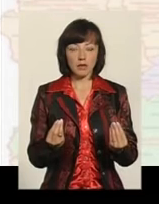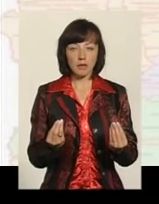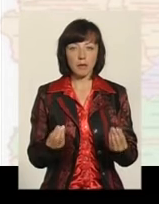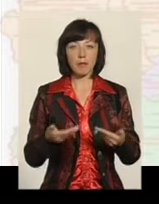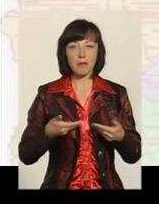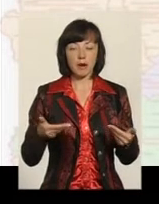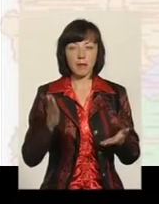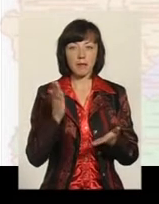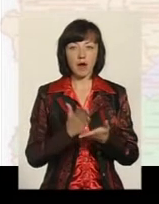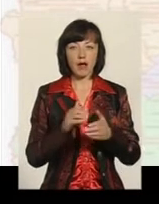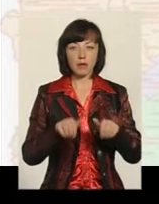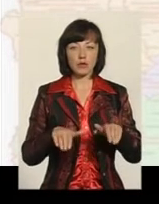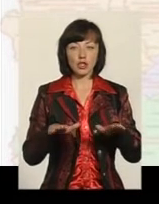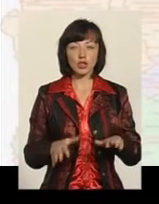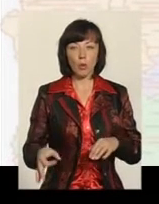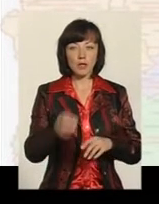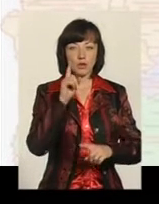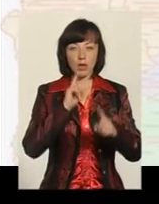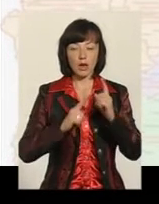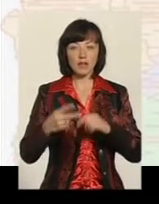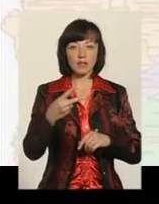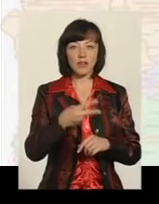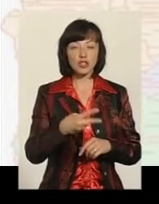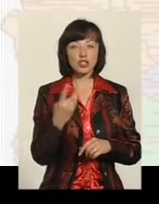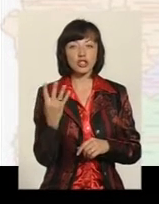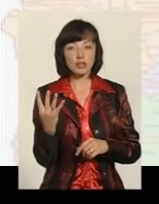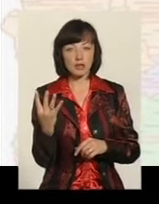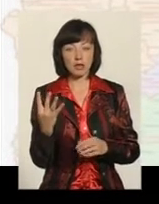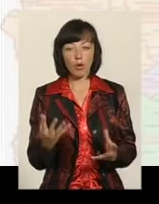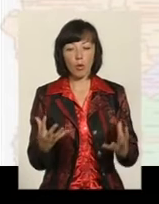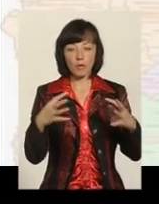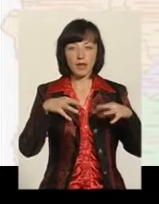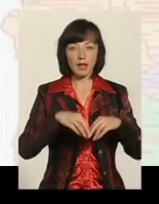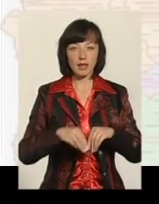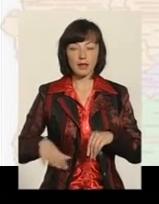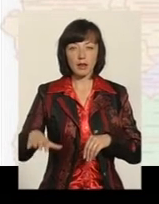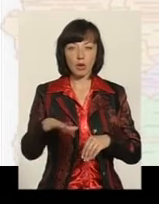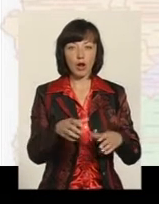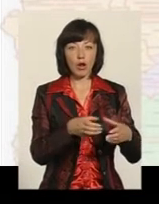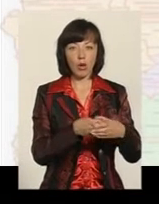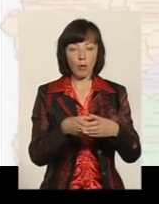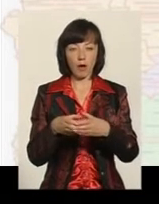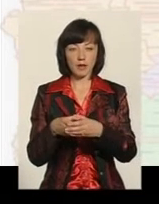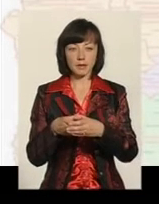станом на сьогоднішній день ми маємо рішення обласної ради щодо 24 об'єднаних територіальних громад.